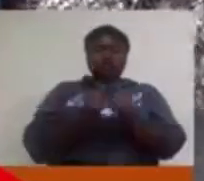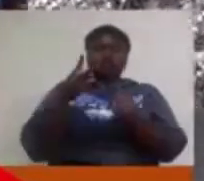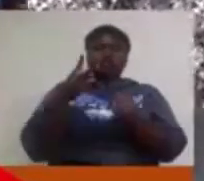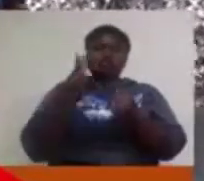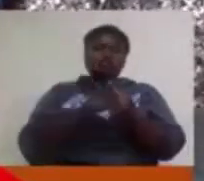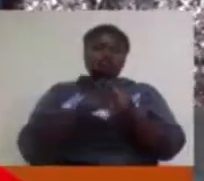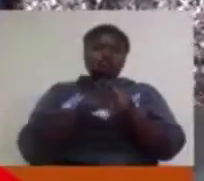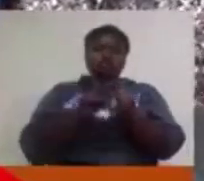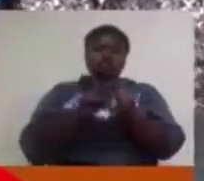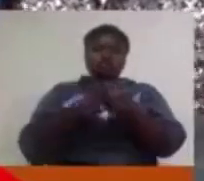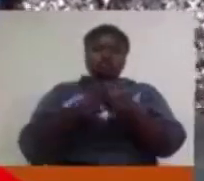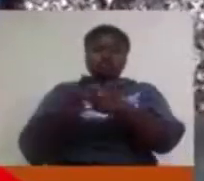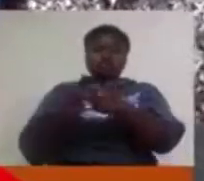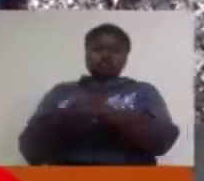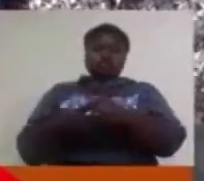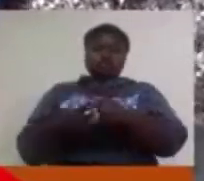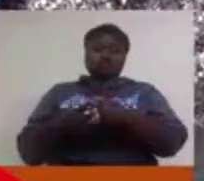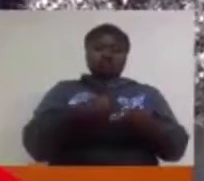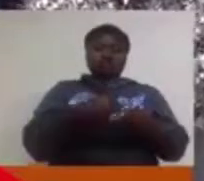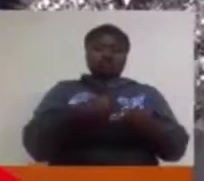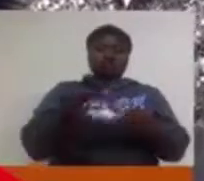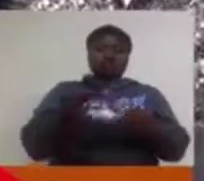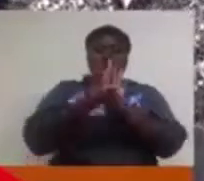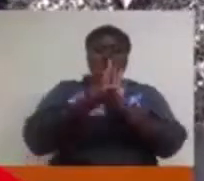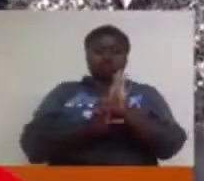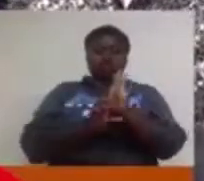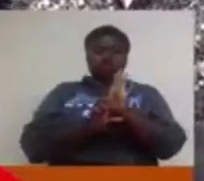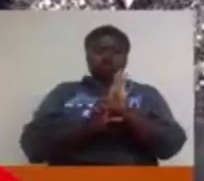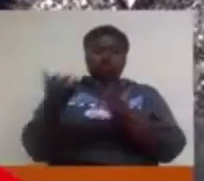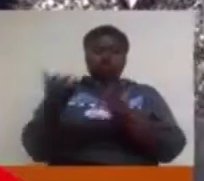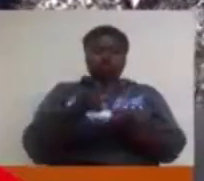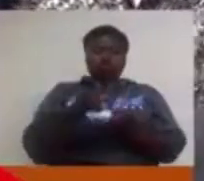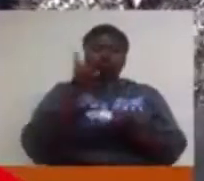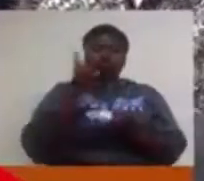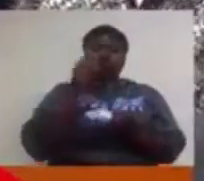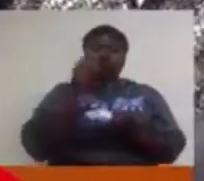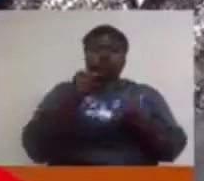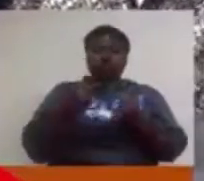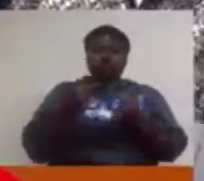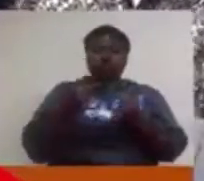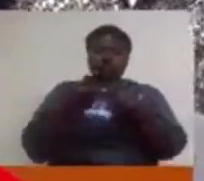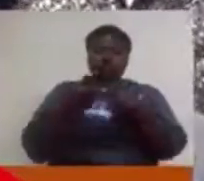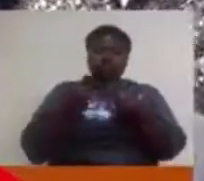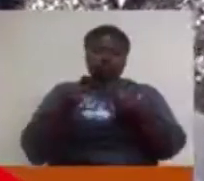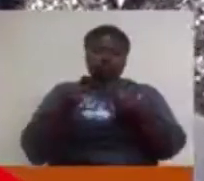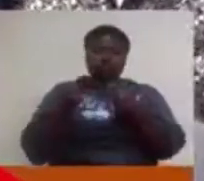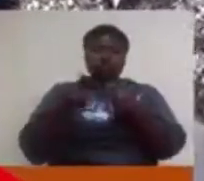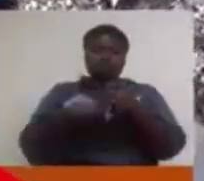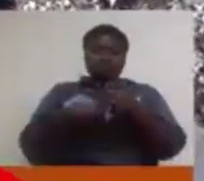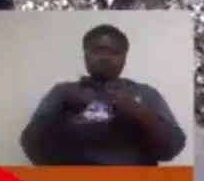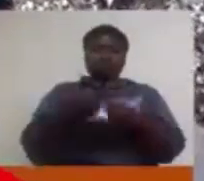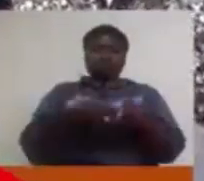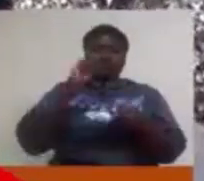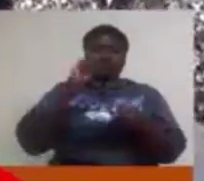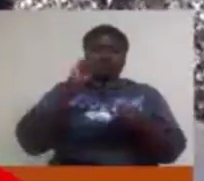sheria ya Kenya ya Penal Code. Hiyo ni subversion, kwamba tarehe 16 mwezi wa Julai mwaka wa